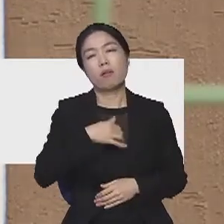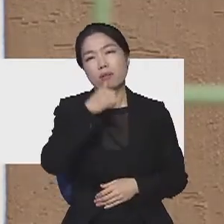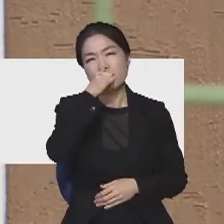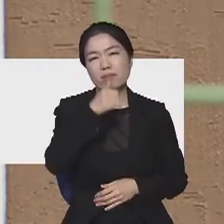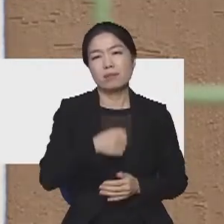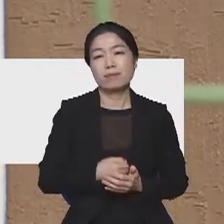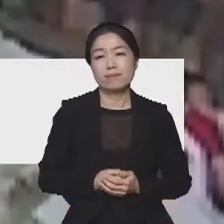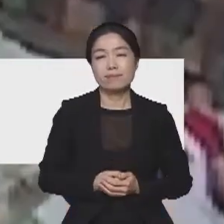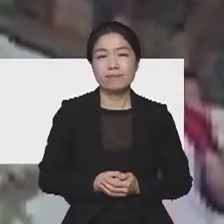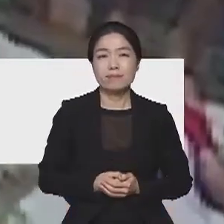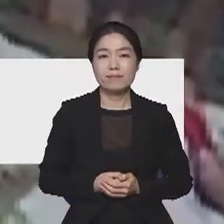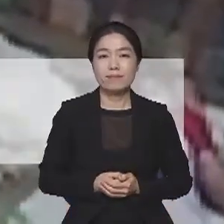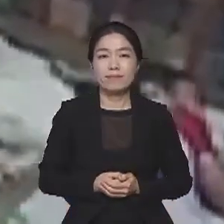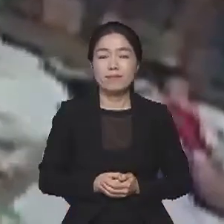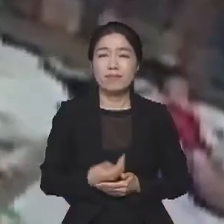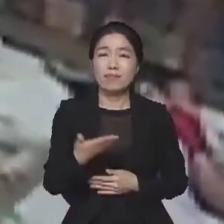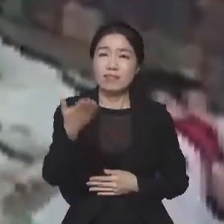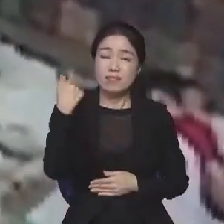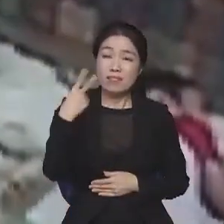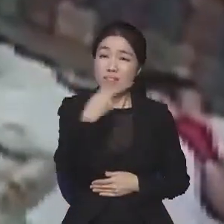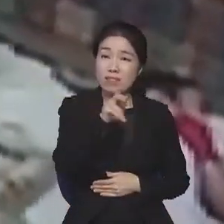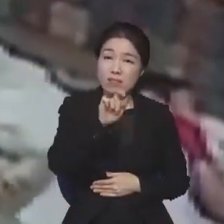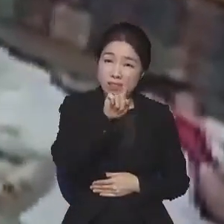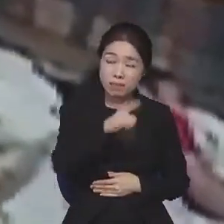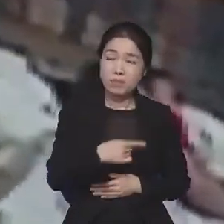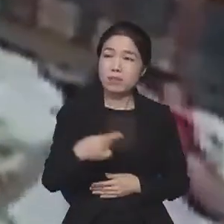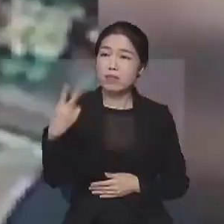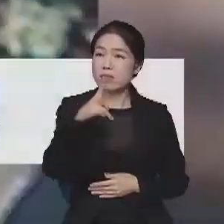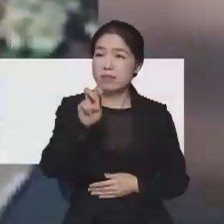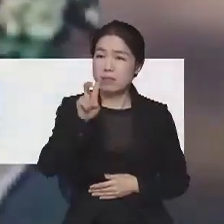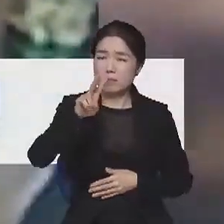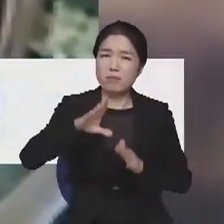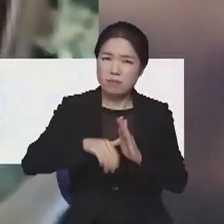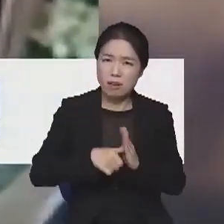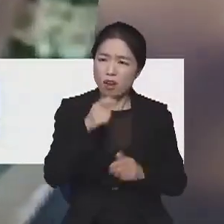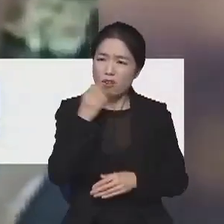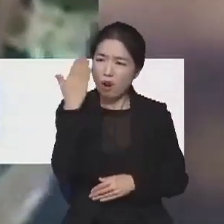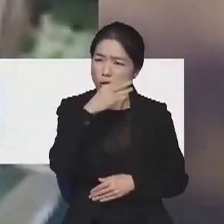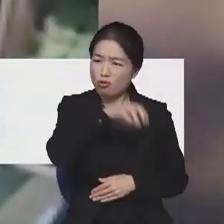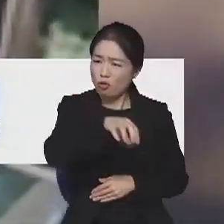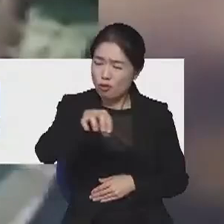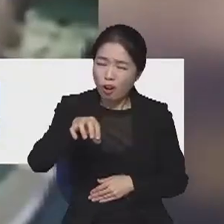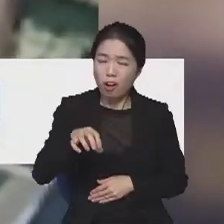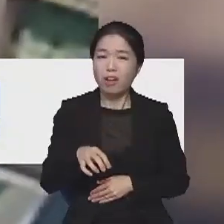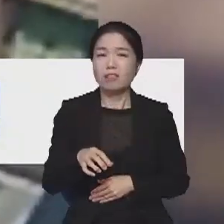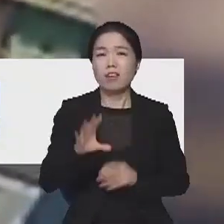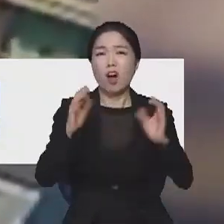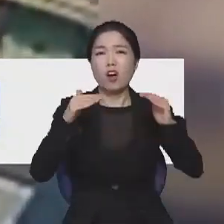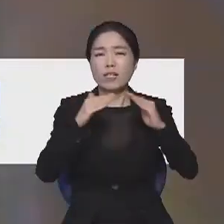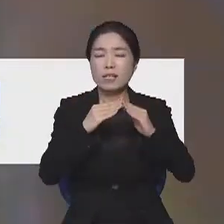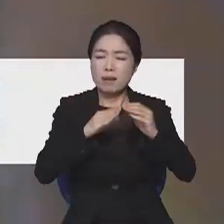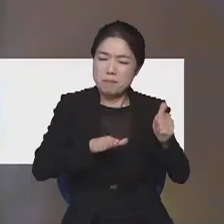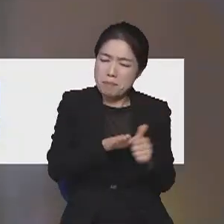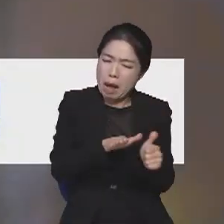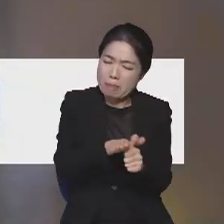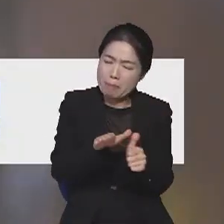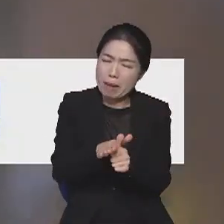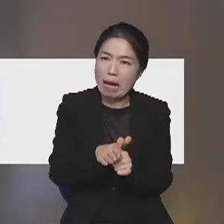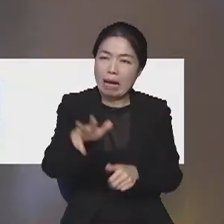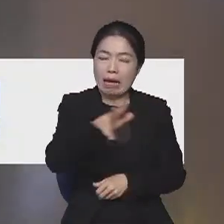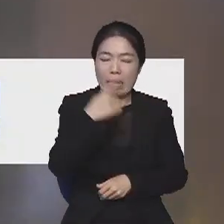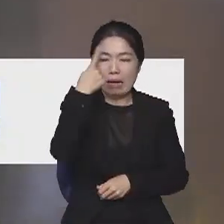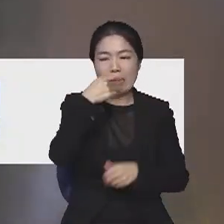되기도 하고. 앞서 2021년과 2022년에도 요새에서는 어린이집 아동학대가 발생해